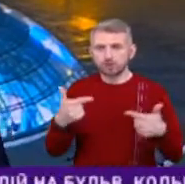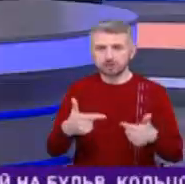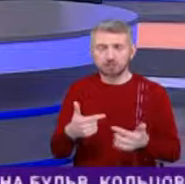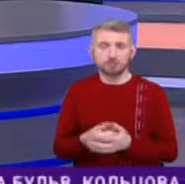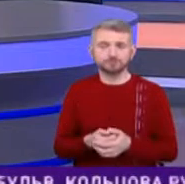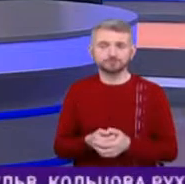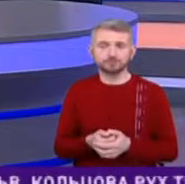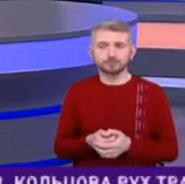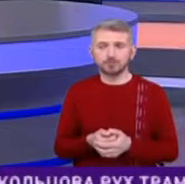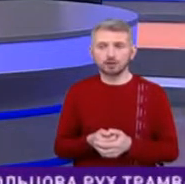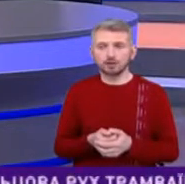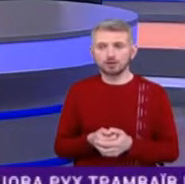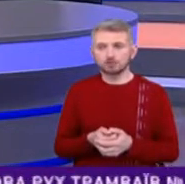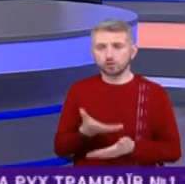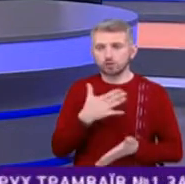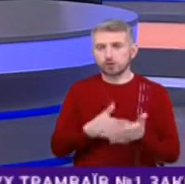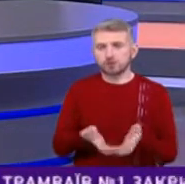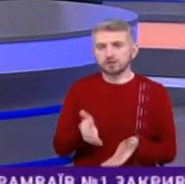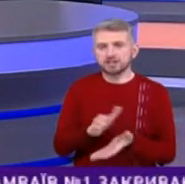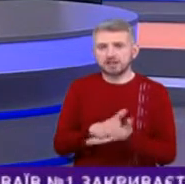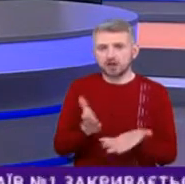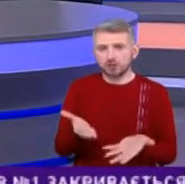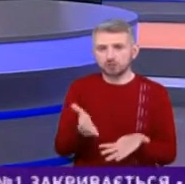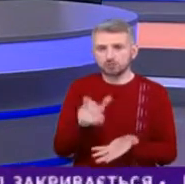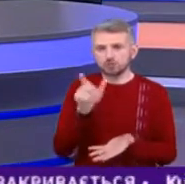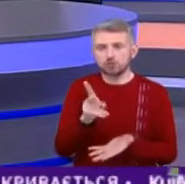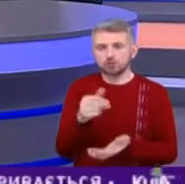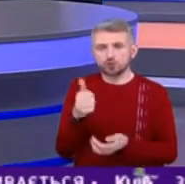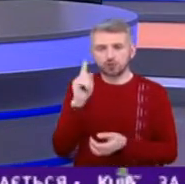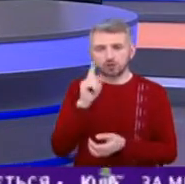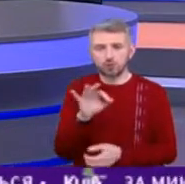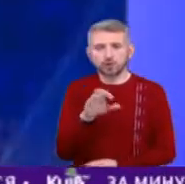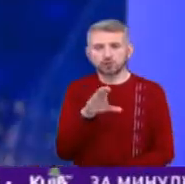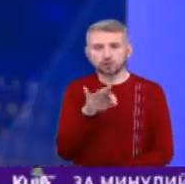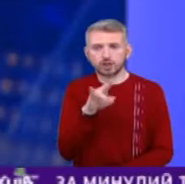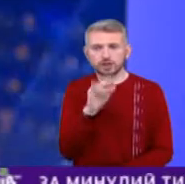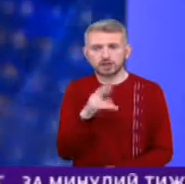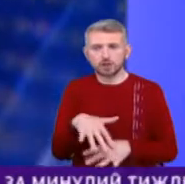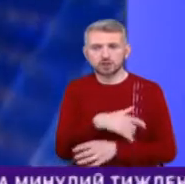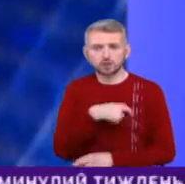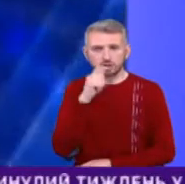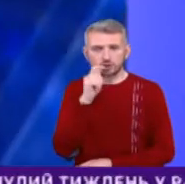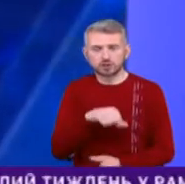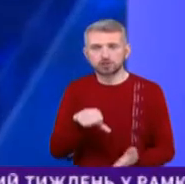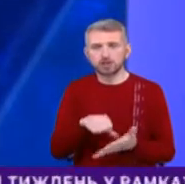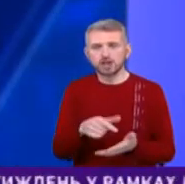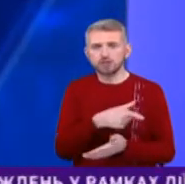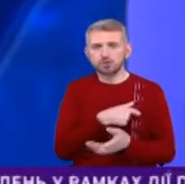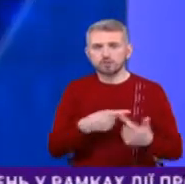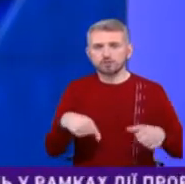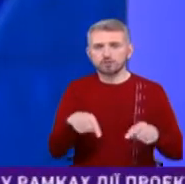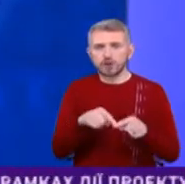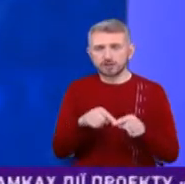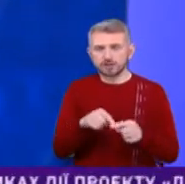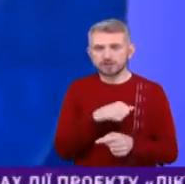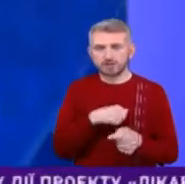задоволенням представляю, точніше, ну, як представляти можна людину, яку добре знають. Олена Сотник, народний депутат України, член депутатської фракції політичної партії